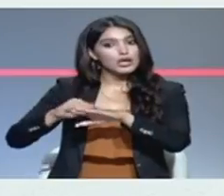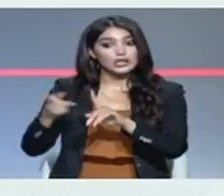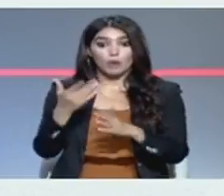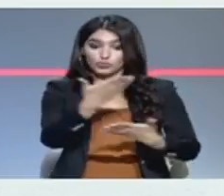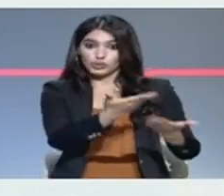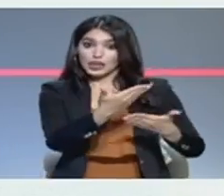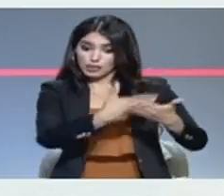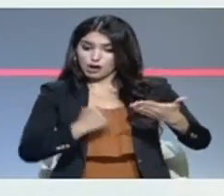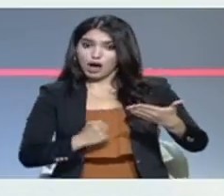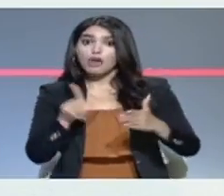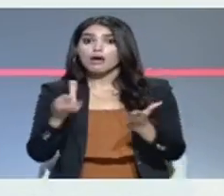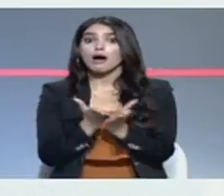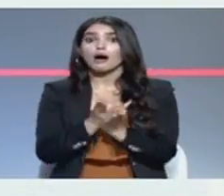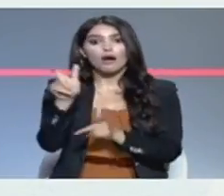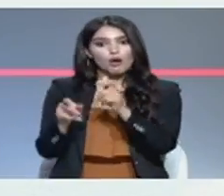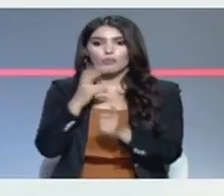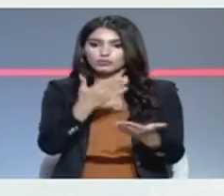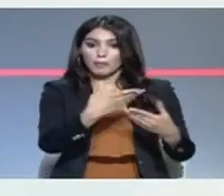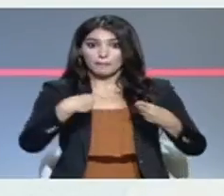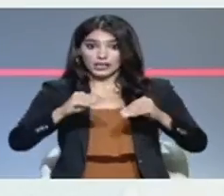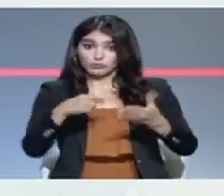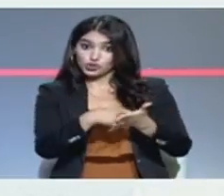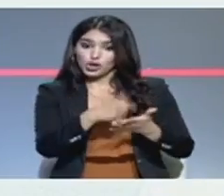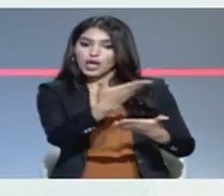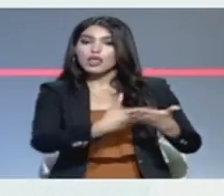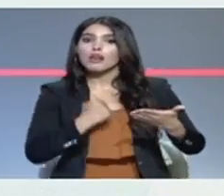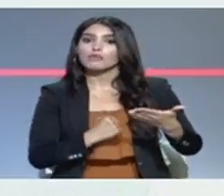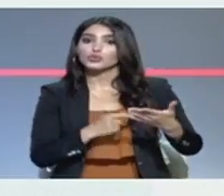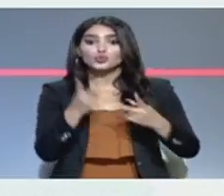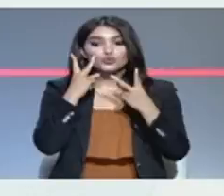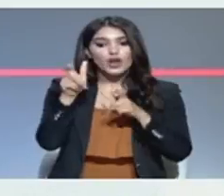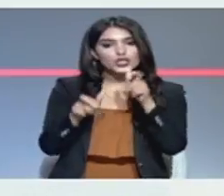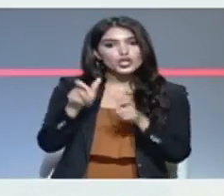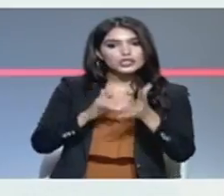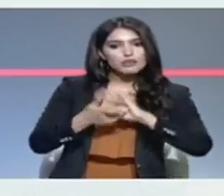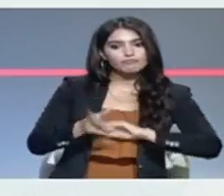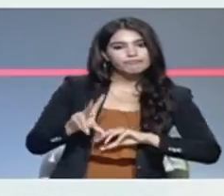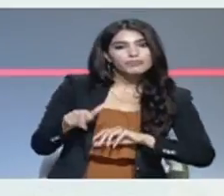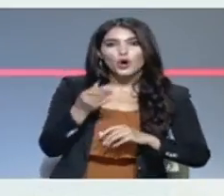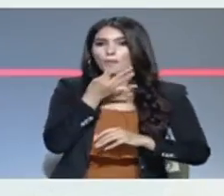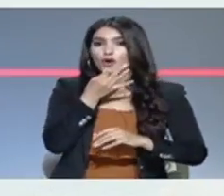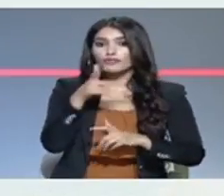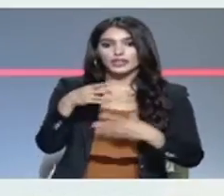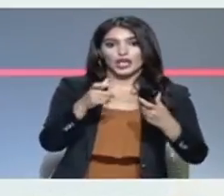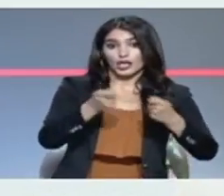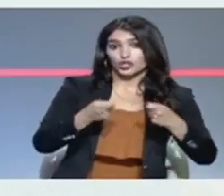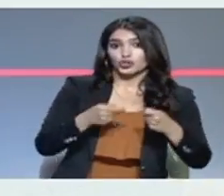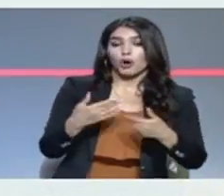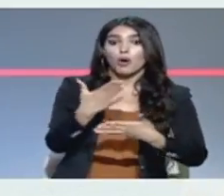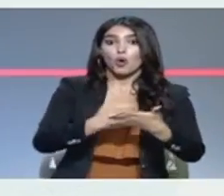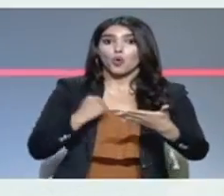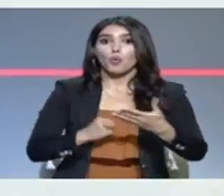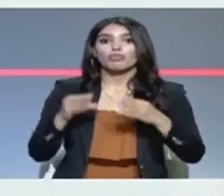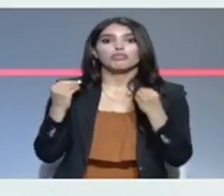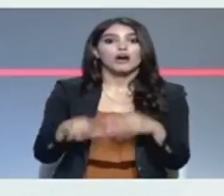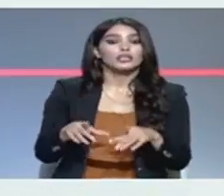بالسيرتيفيكا دو غارونتي نتاعو ويستحفظ عليها، على خاطر رينا معناتها هاي التلاعبات الكبيرة اللي قاعدة تصير كما قلت لك، يخبي ما تضيع له الوريقة